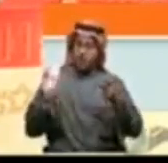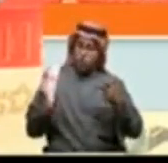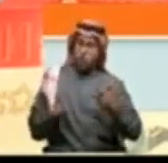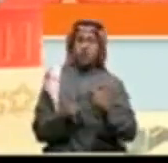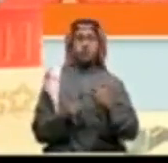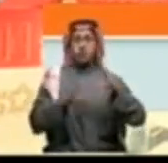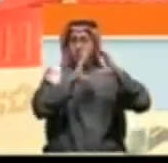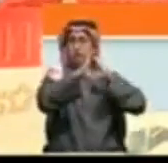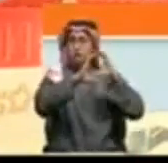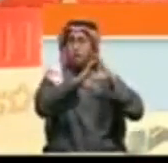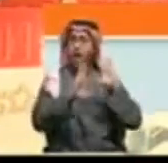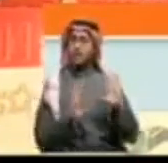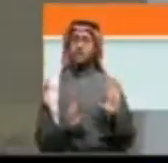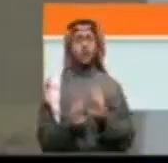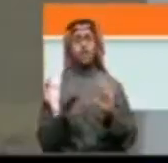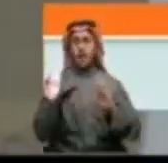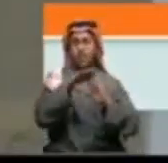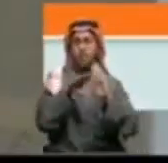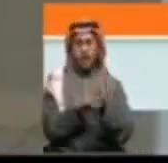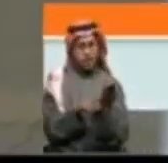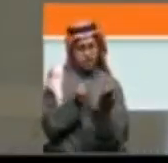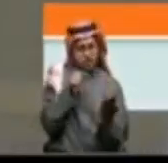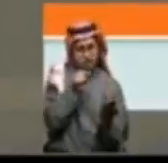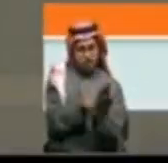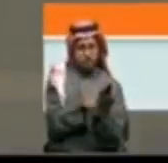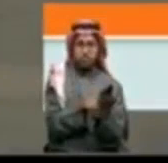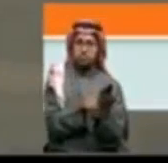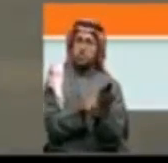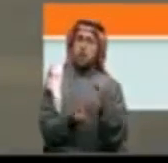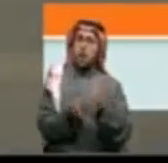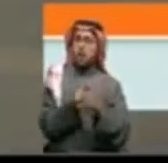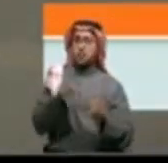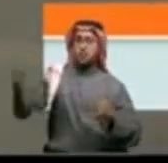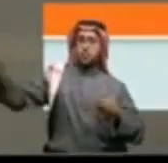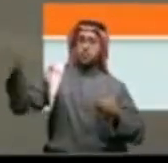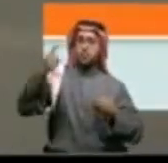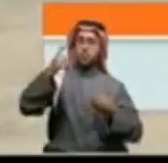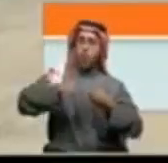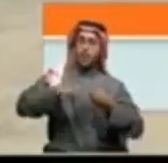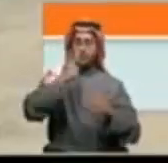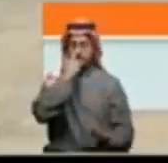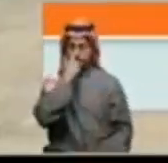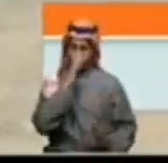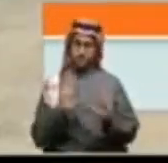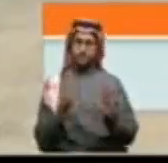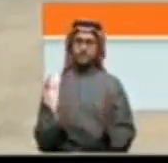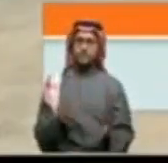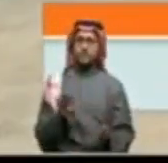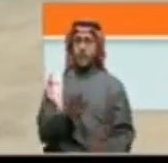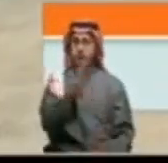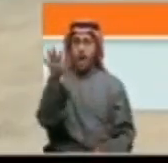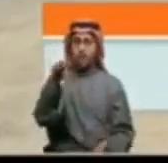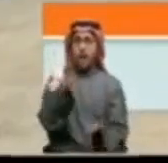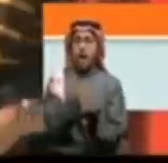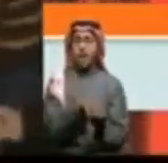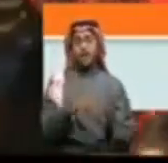المركبات التطبيقات. وحددت الهيئة 4 مواقع في مدينة الرياض لتقديم الخدمة في